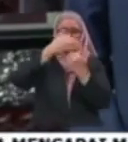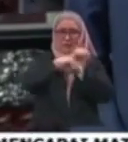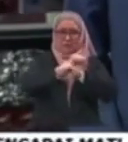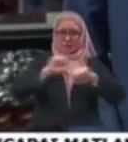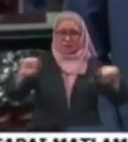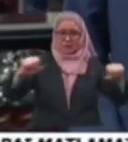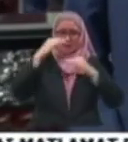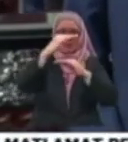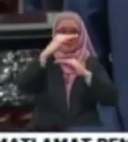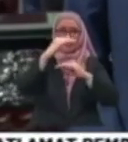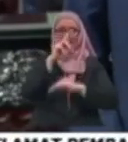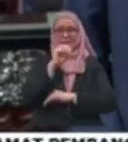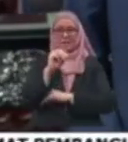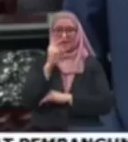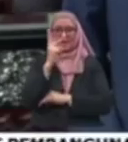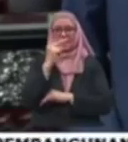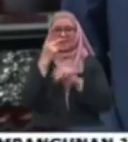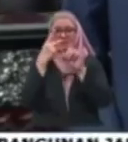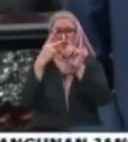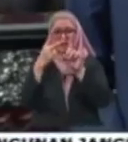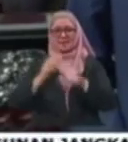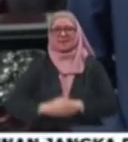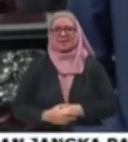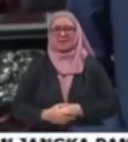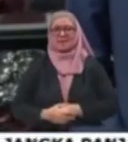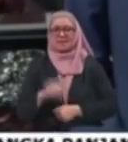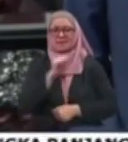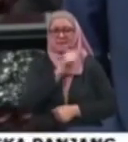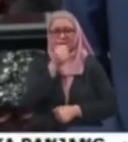tempoh RMK ke-12. Selain daripada itu,